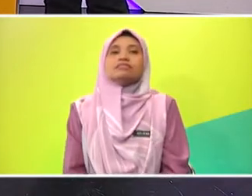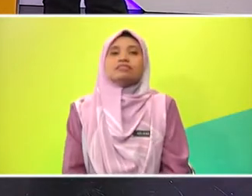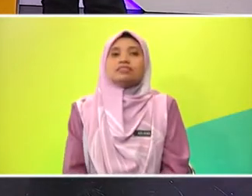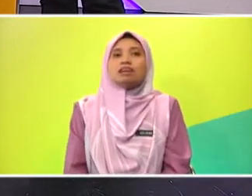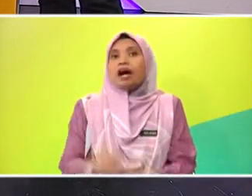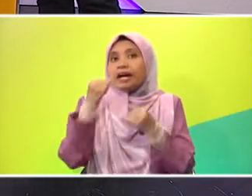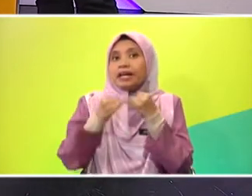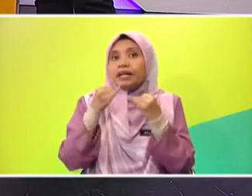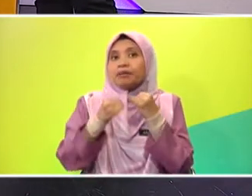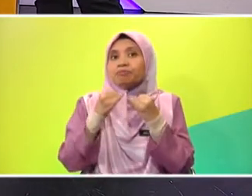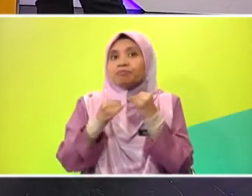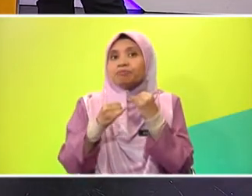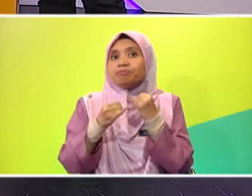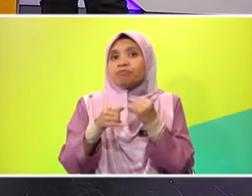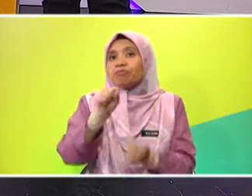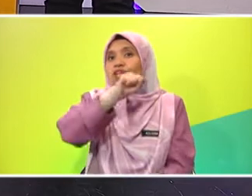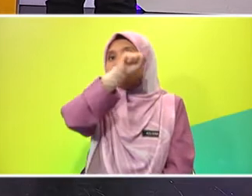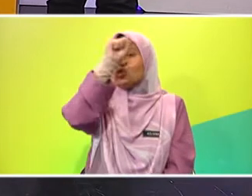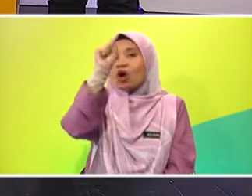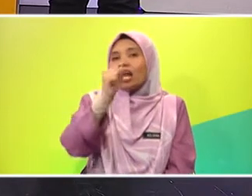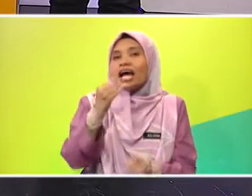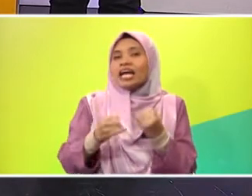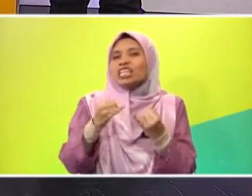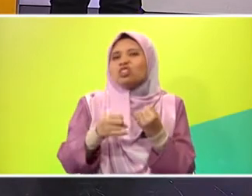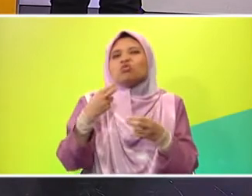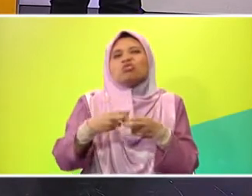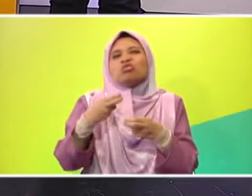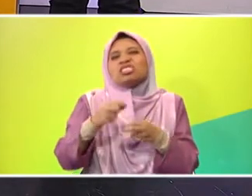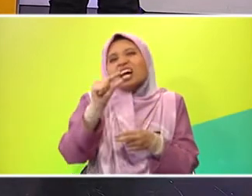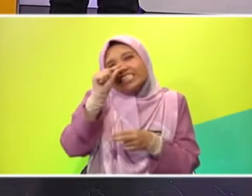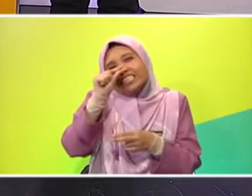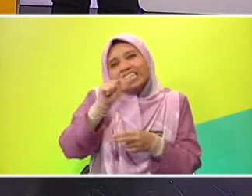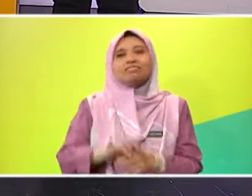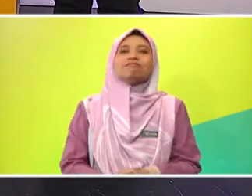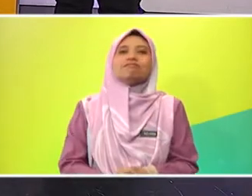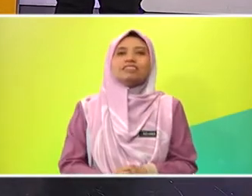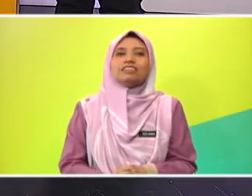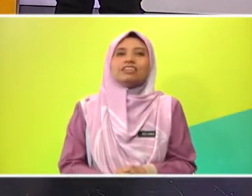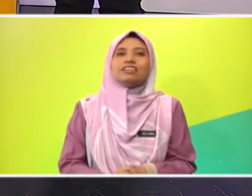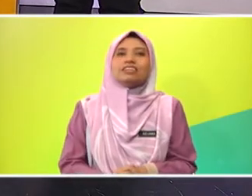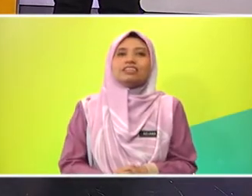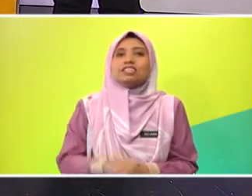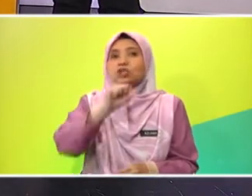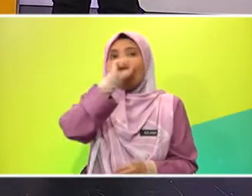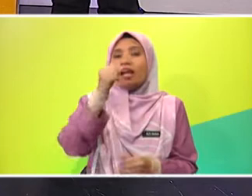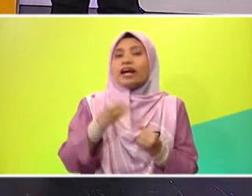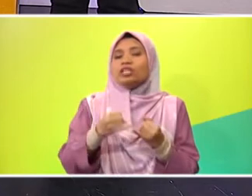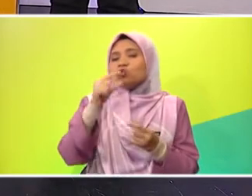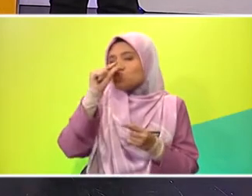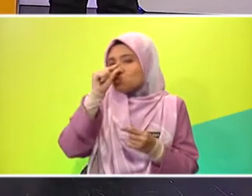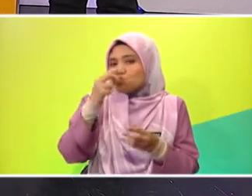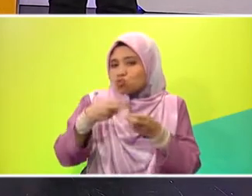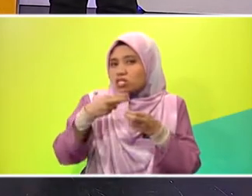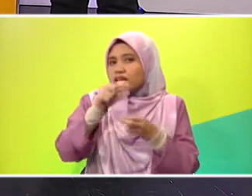ini ada surasa banyak akhirnya agak sukar karena ia adalah soalnya akhir-akhir Jung